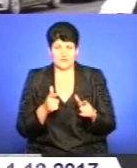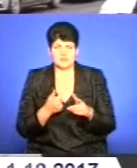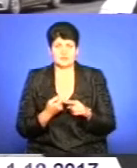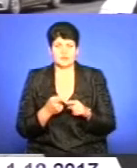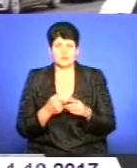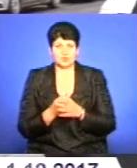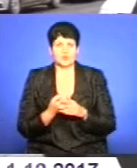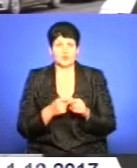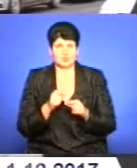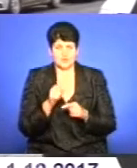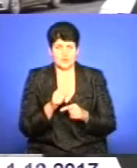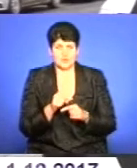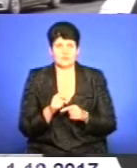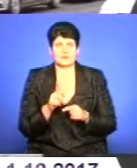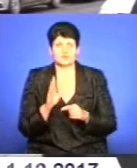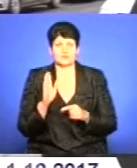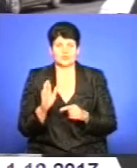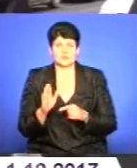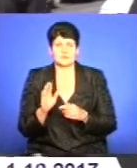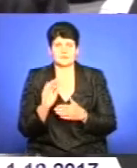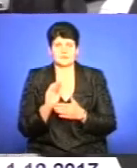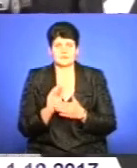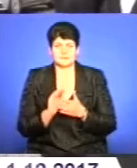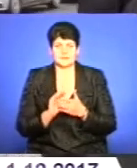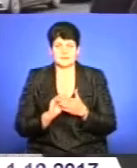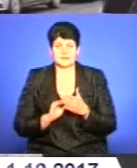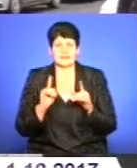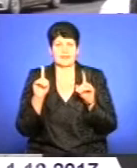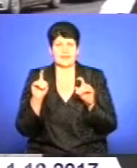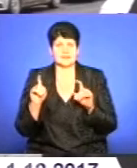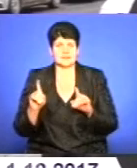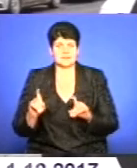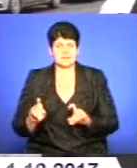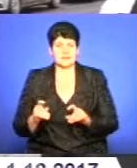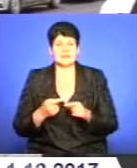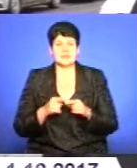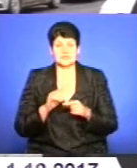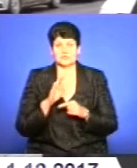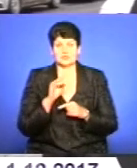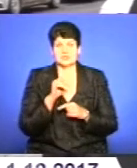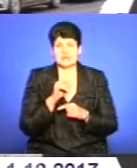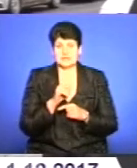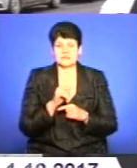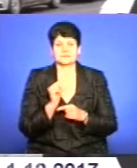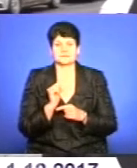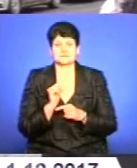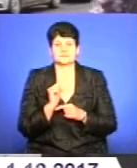цього предмету, адже він буде складатися у форматі тестування, і це для них буде таким